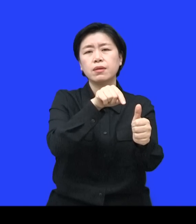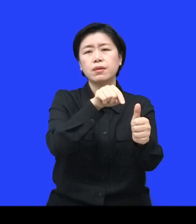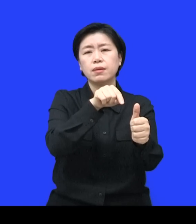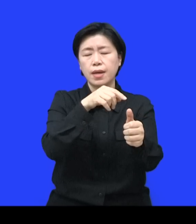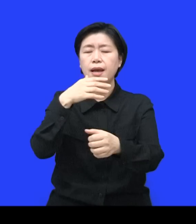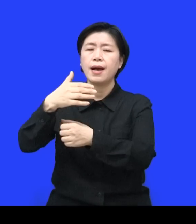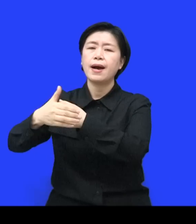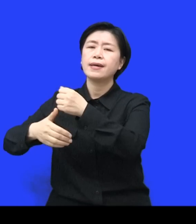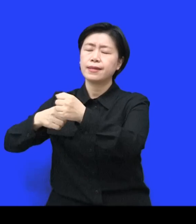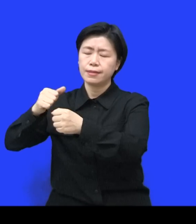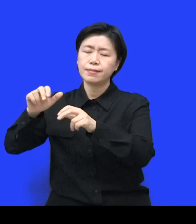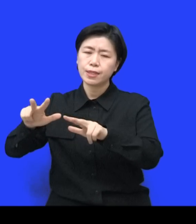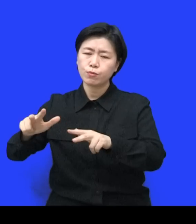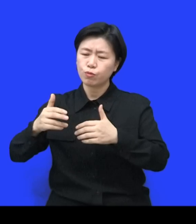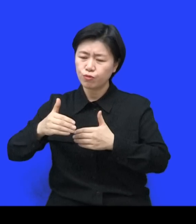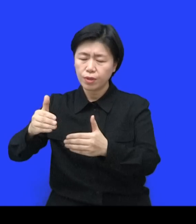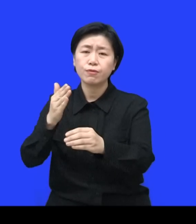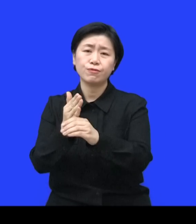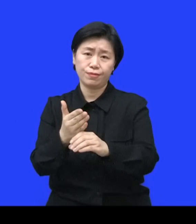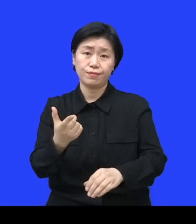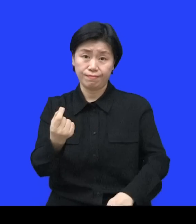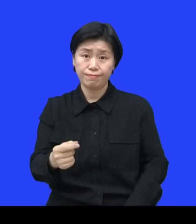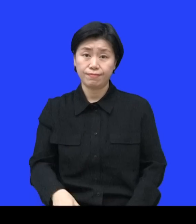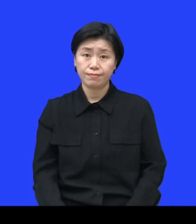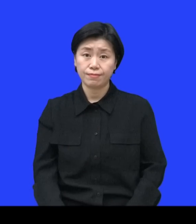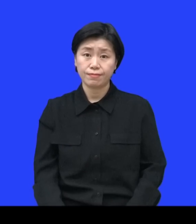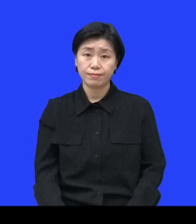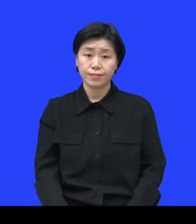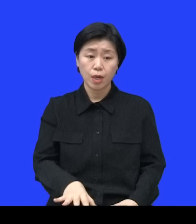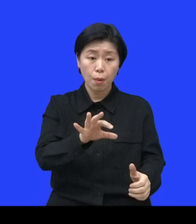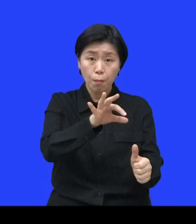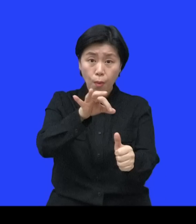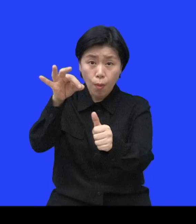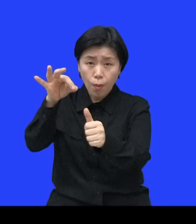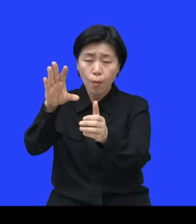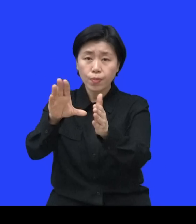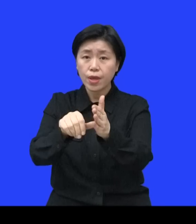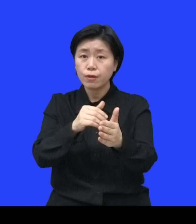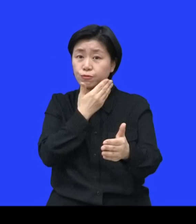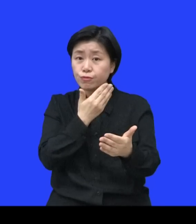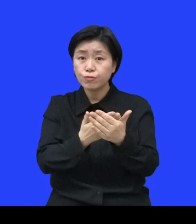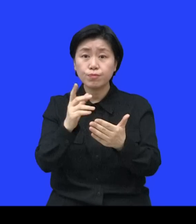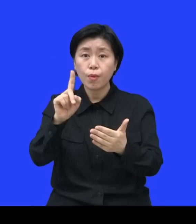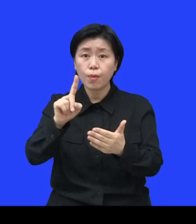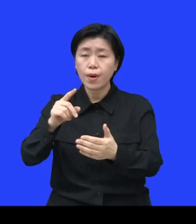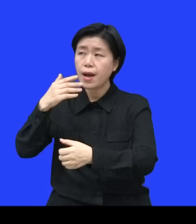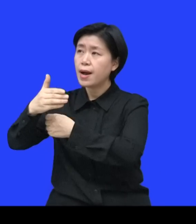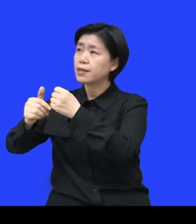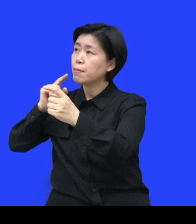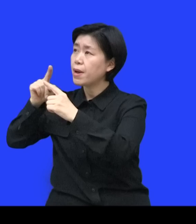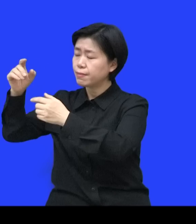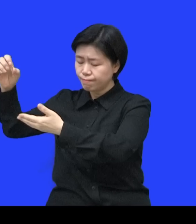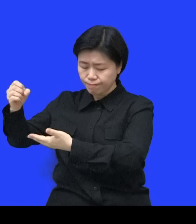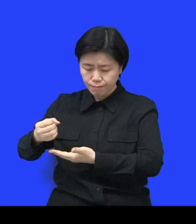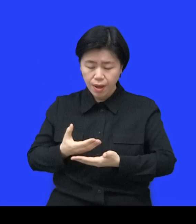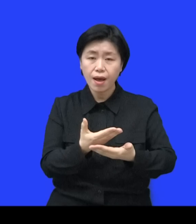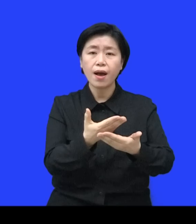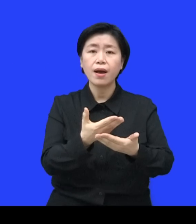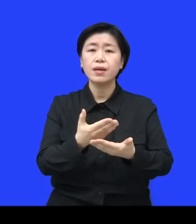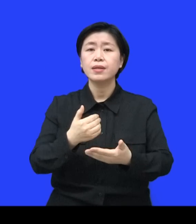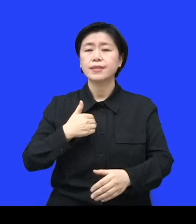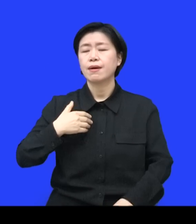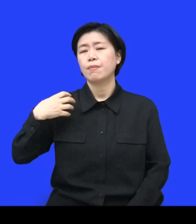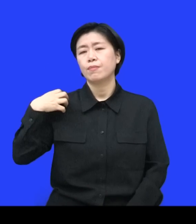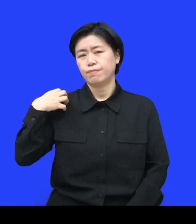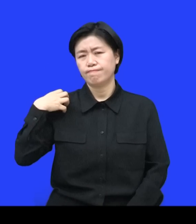하나님께서 여전히 하고 계신 사역이고, 그 사역의 핵심에는 목회자가 있고 설교가 있다. 아멘입니다. 이 설교자에 대한 이